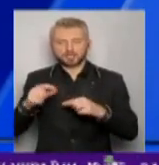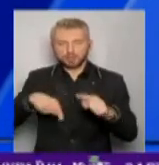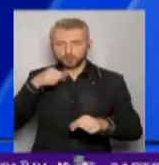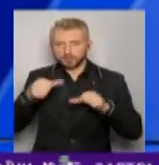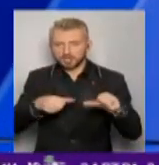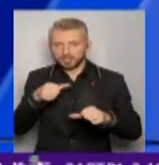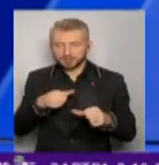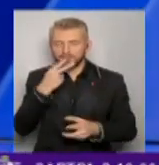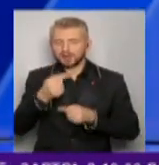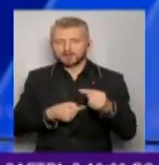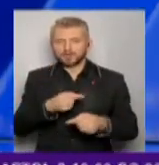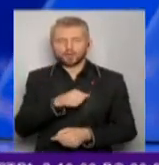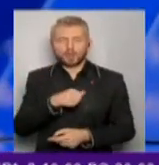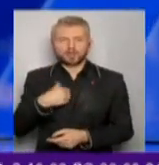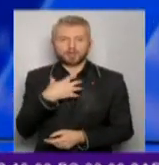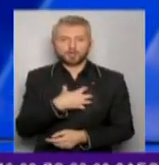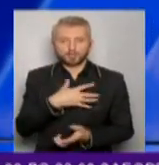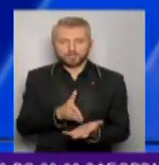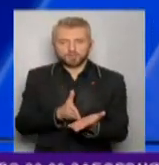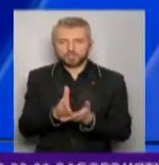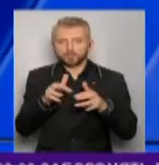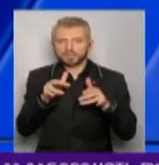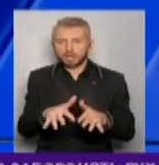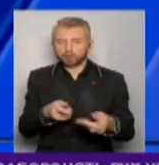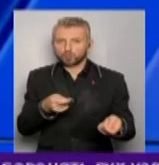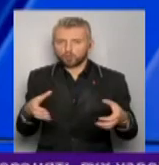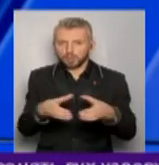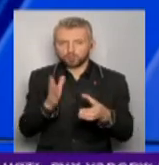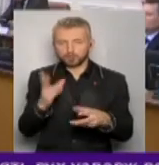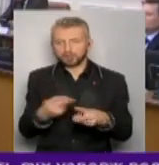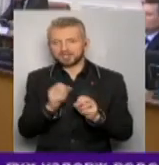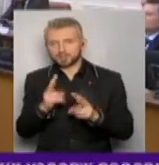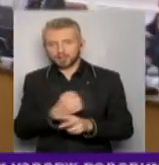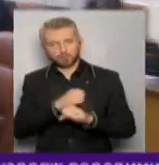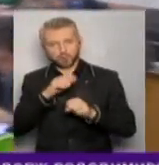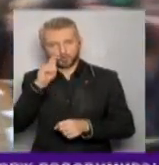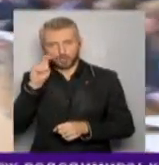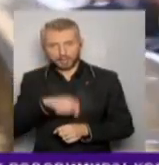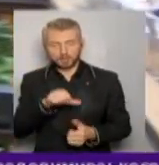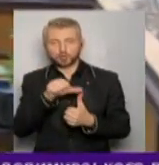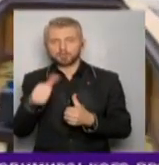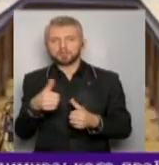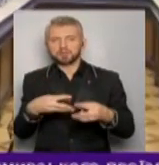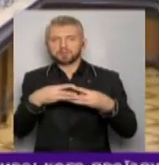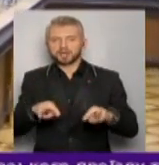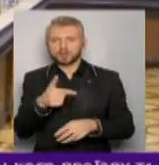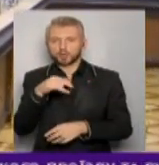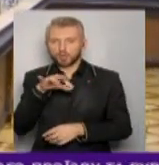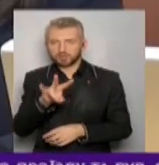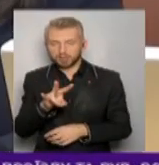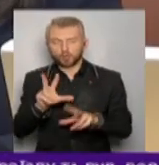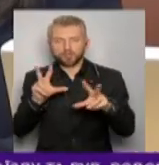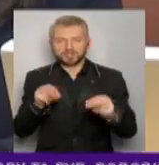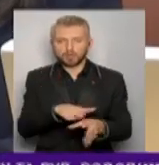рік. Традиційно найважливішим вектором діяльності уряду буде безпека і оборона України. Зокрема, прем'єр-міністр Володимир Гройсман